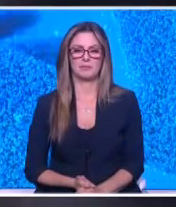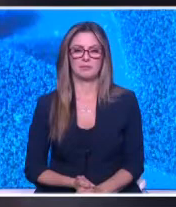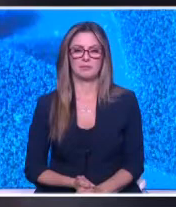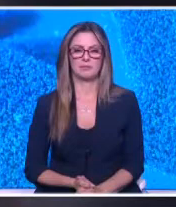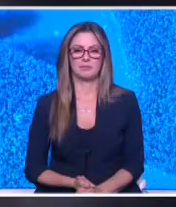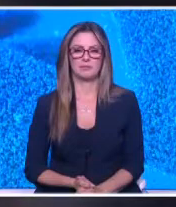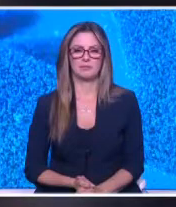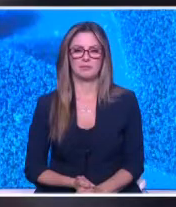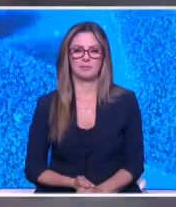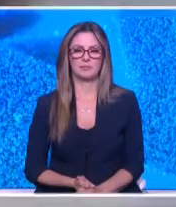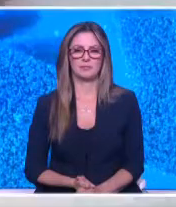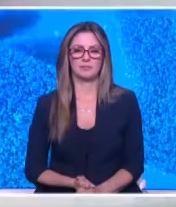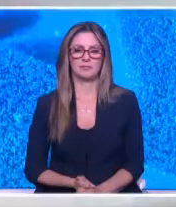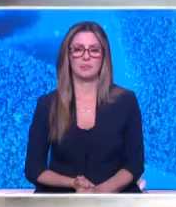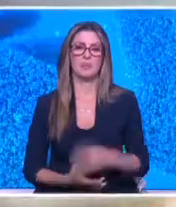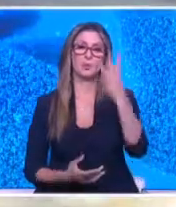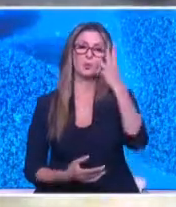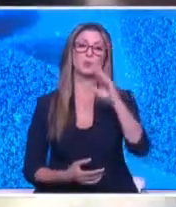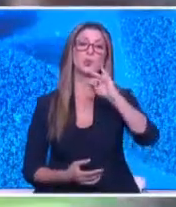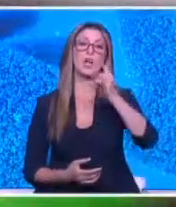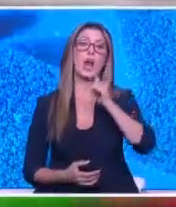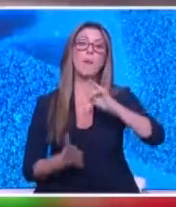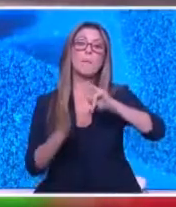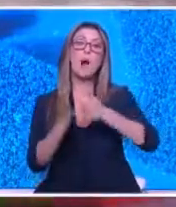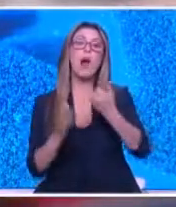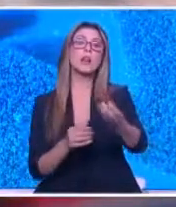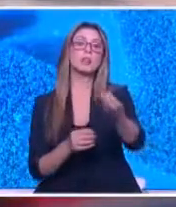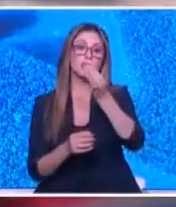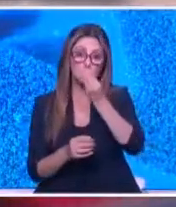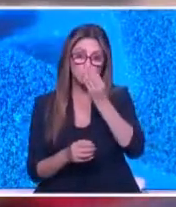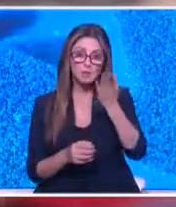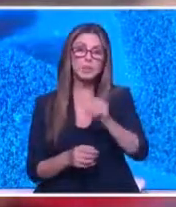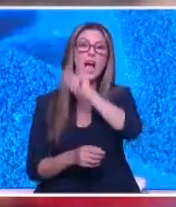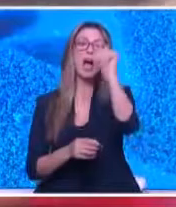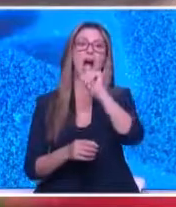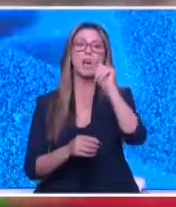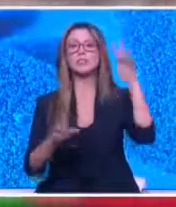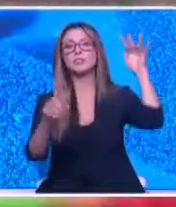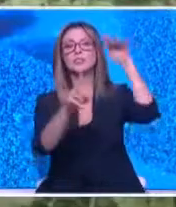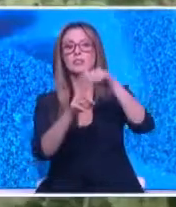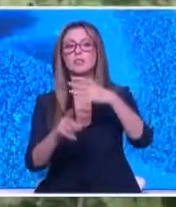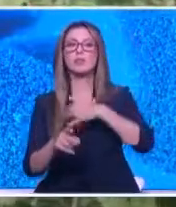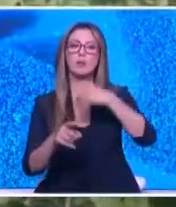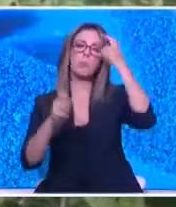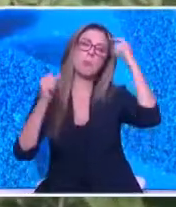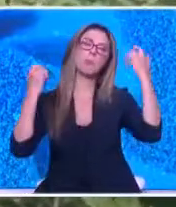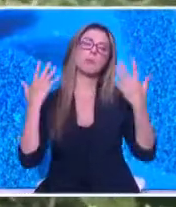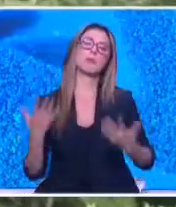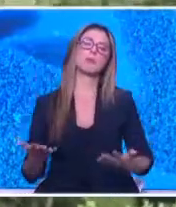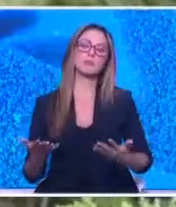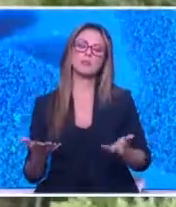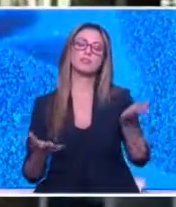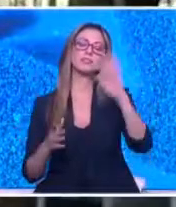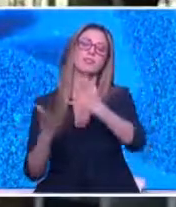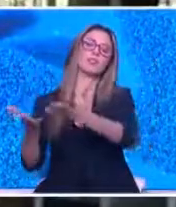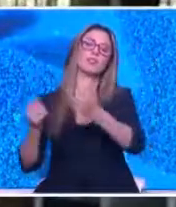Valla canlanır. Hem 3 kilo acı bal yemiş hem yüzlerce arının saldırısına uğramış. Ormanda baygın halde bulunan yavru ayı doğaya